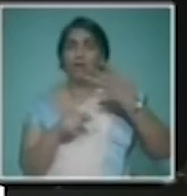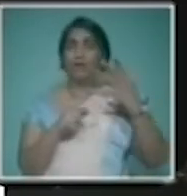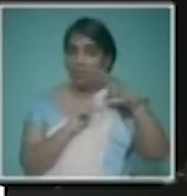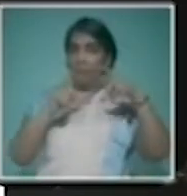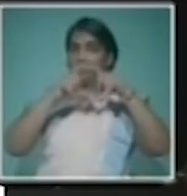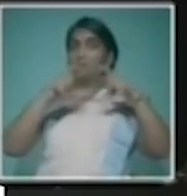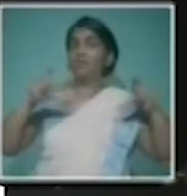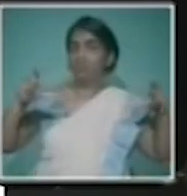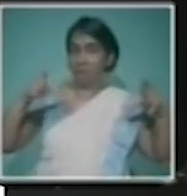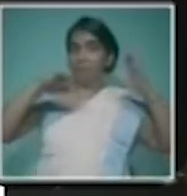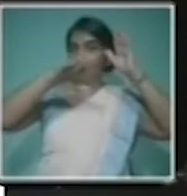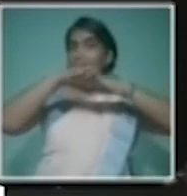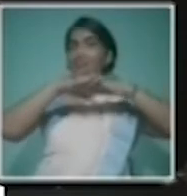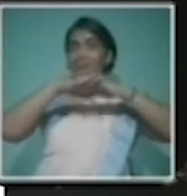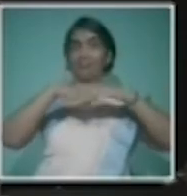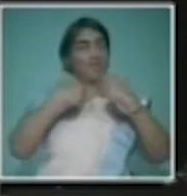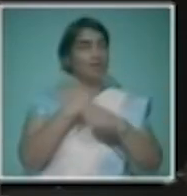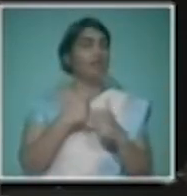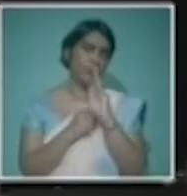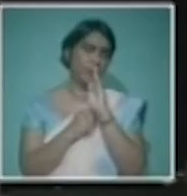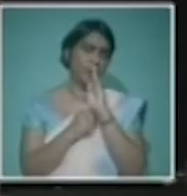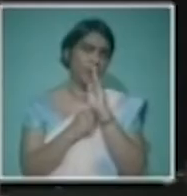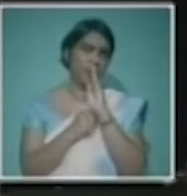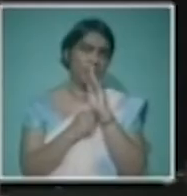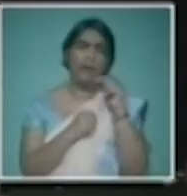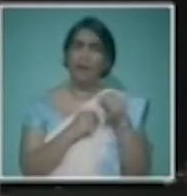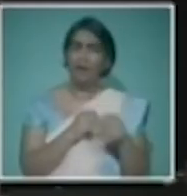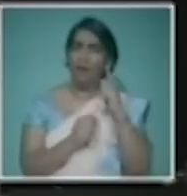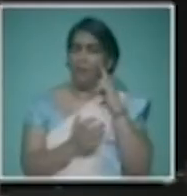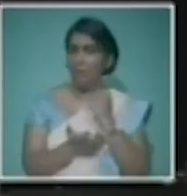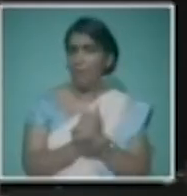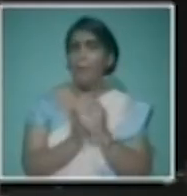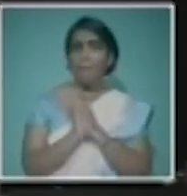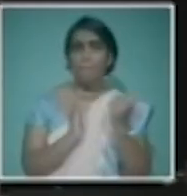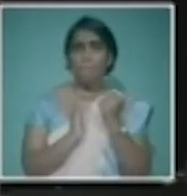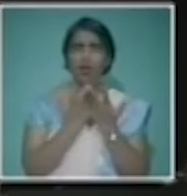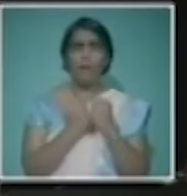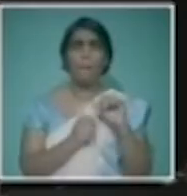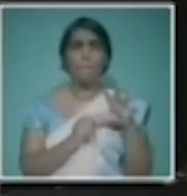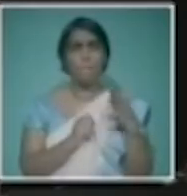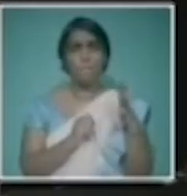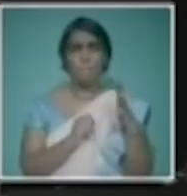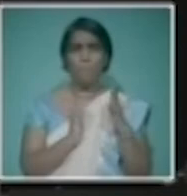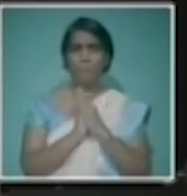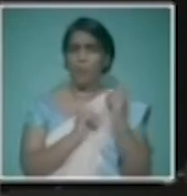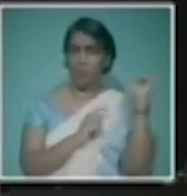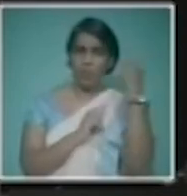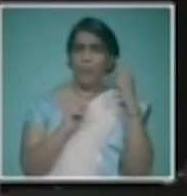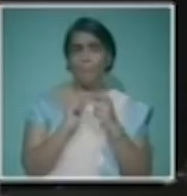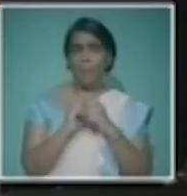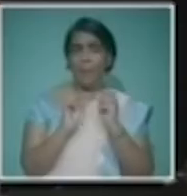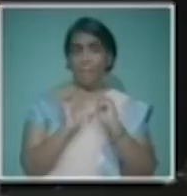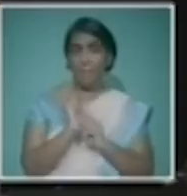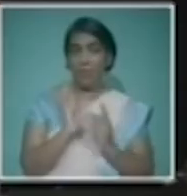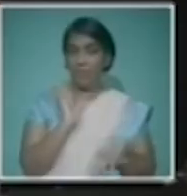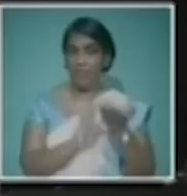පන්සල් සඳහා සූර්ය කෝෂ ලබා දීමේ වැඩපිළිවෙලක් අඩු ගන්න මම හිතනවා මේ අමාරු වැටිච්ච පන්සල් 500ක් ඇති ලංකාවේ හැම පන්සලකම මේ ප්‍රශ්නය ලොකු ලයිට් බිලවල නැහැ